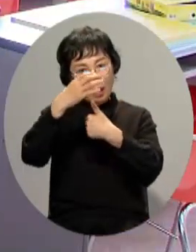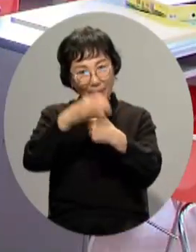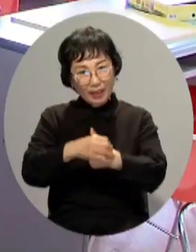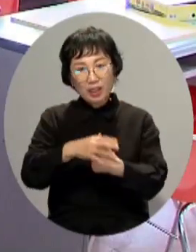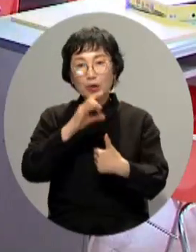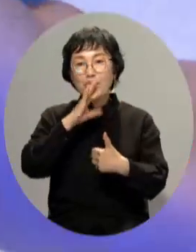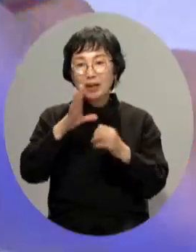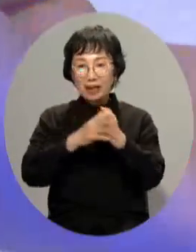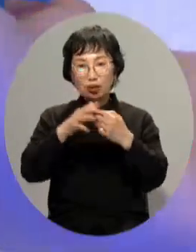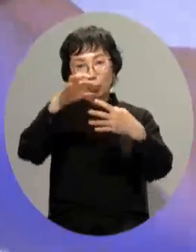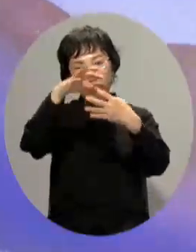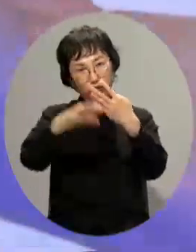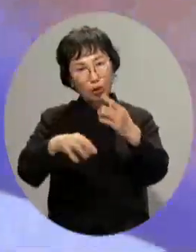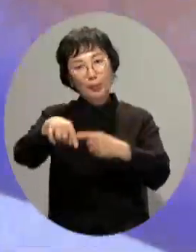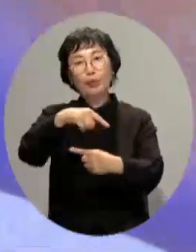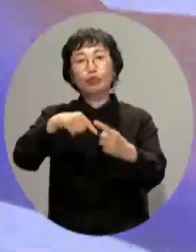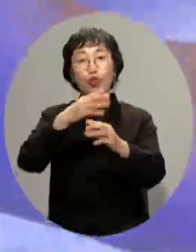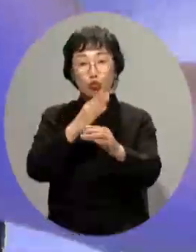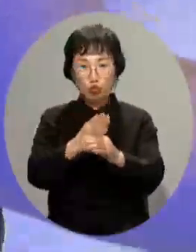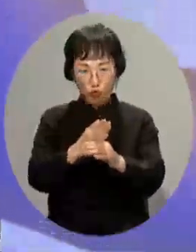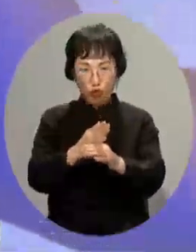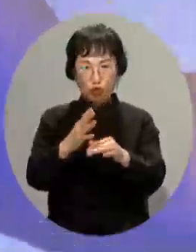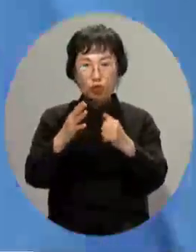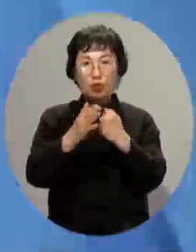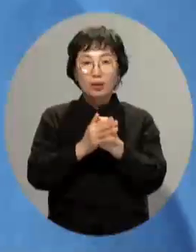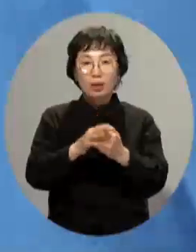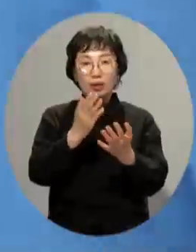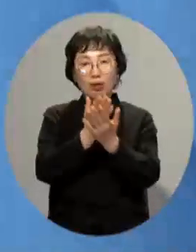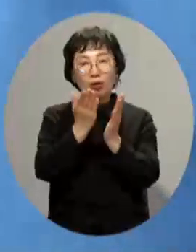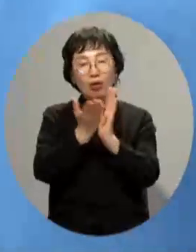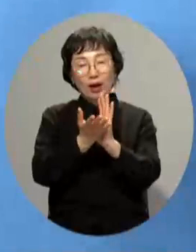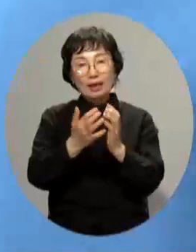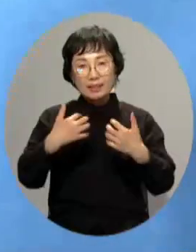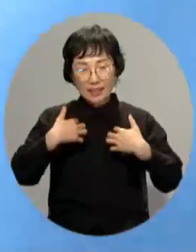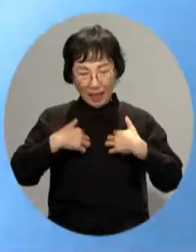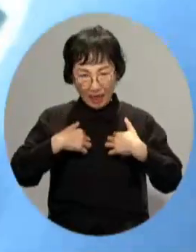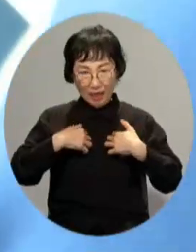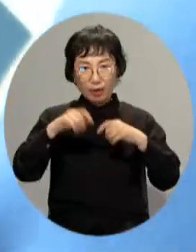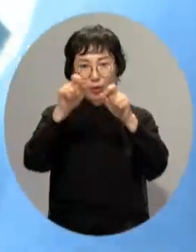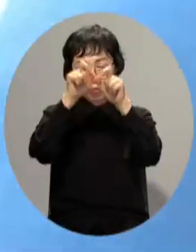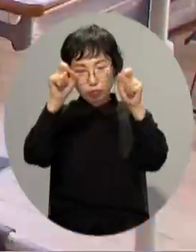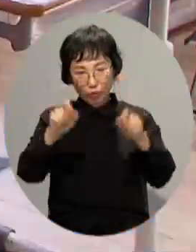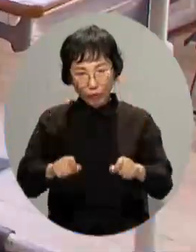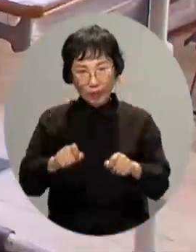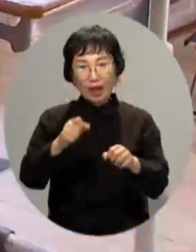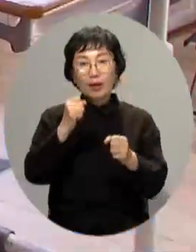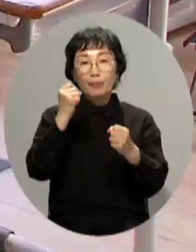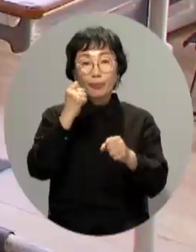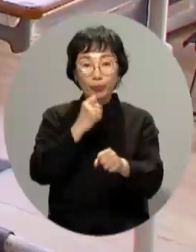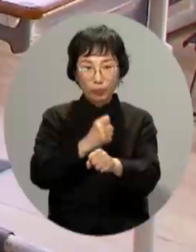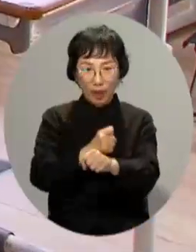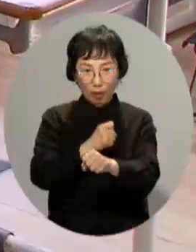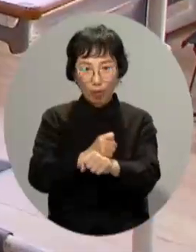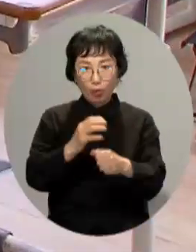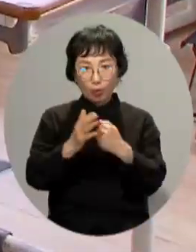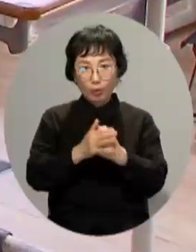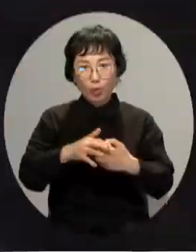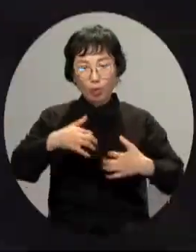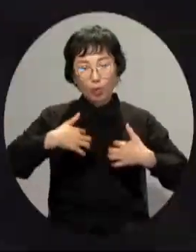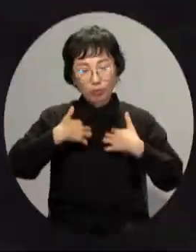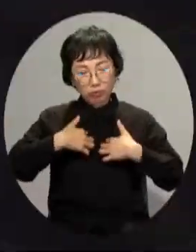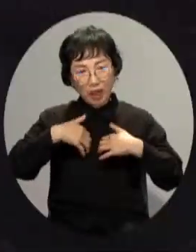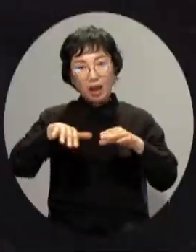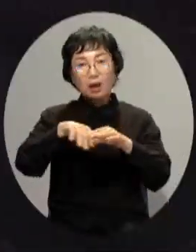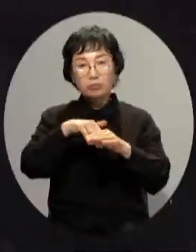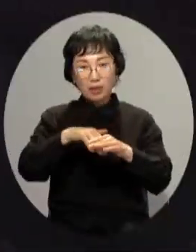운영합니다. 인공지능이나 코딩, 빅데이터 등 미래 교육 프로그램은 물론 기초학력 증진이나